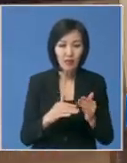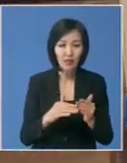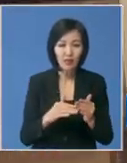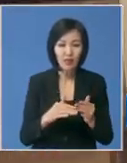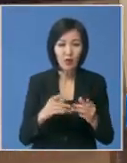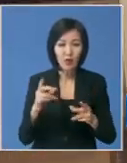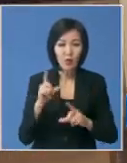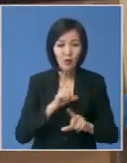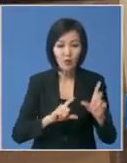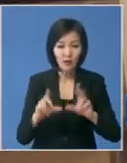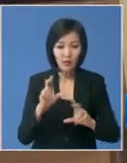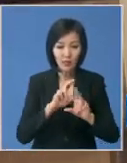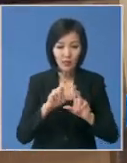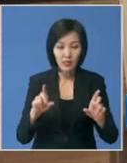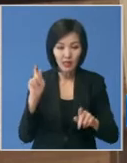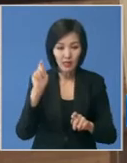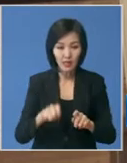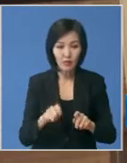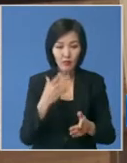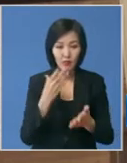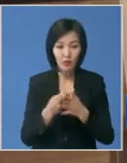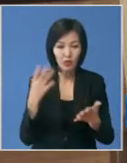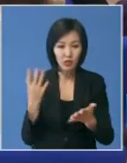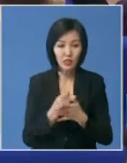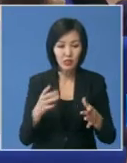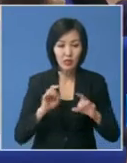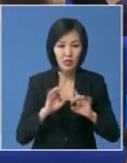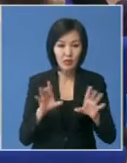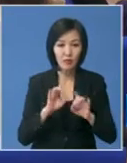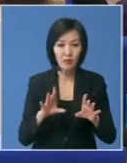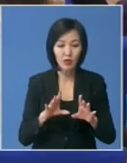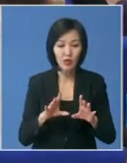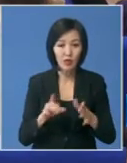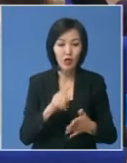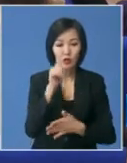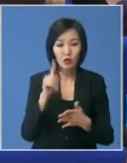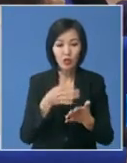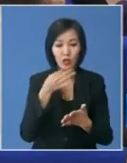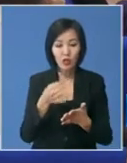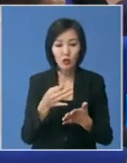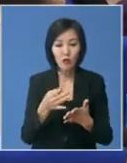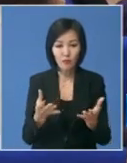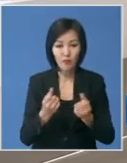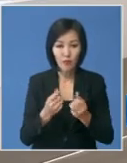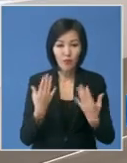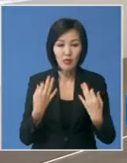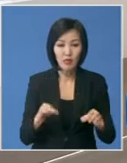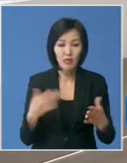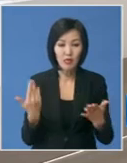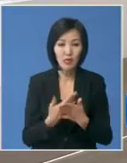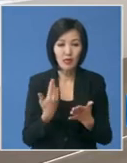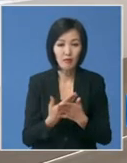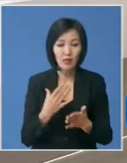келіп тәжірибелерімен бөлісті. Жеткен жетістіктерін айтып берді. Білімгерлердің сауалына жауап беріп еркін пікір алмасты.